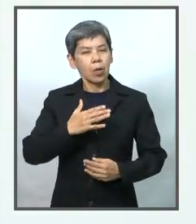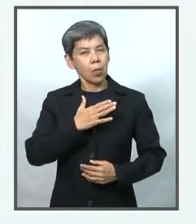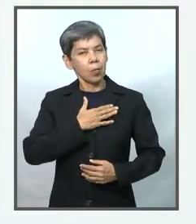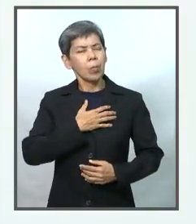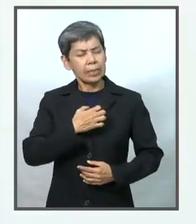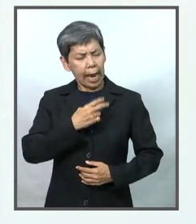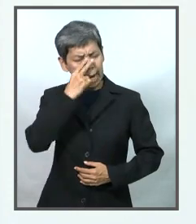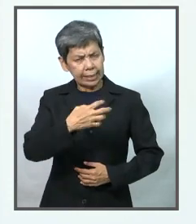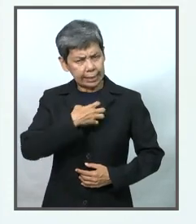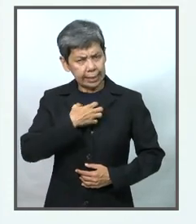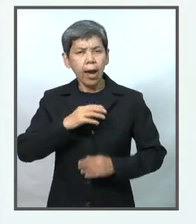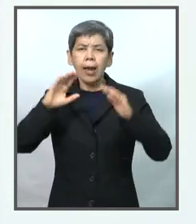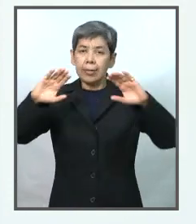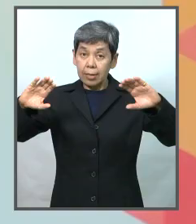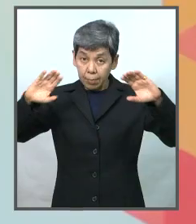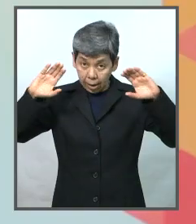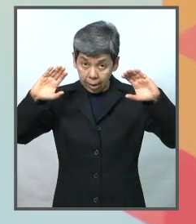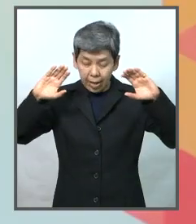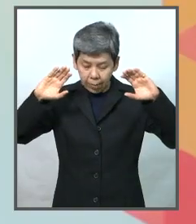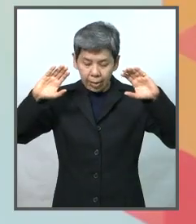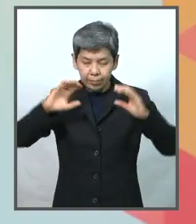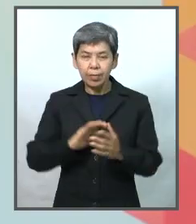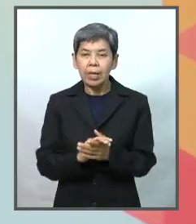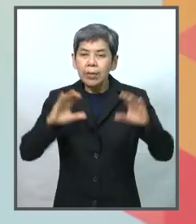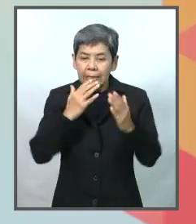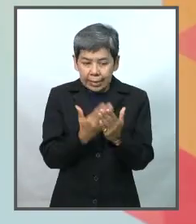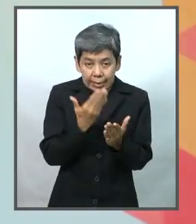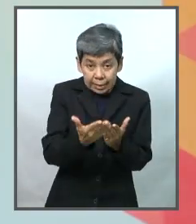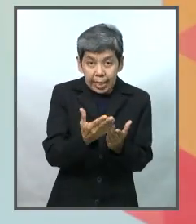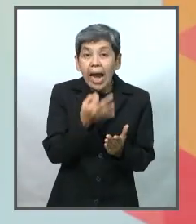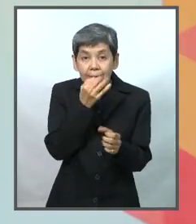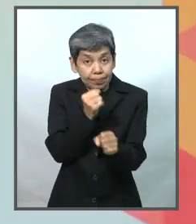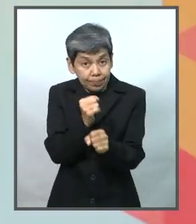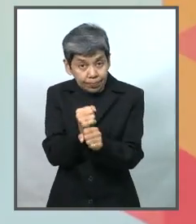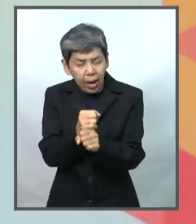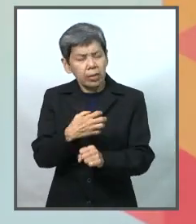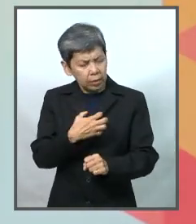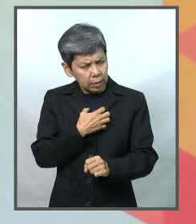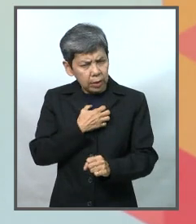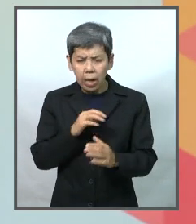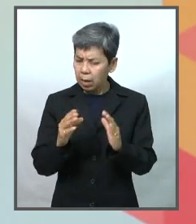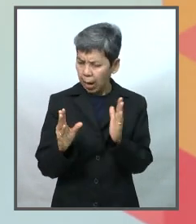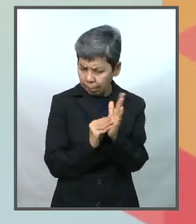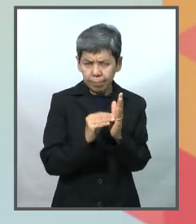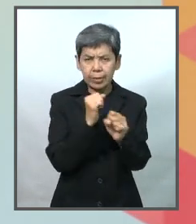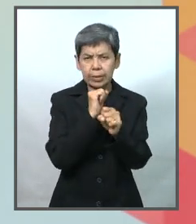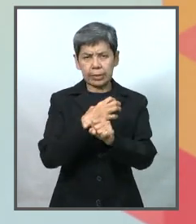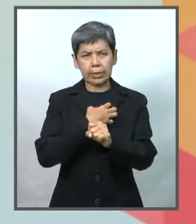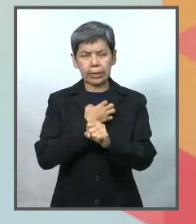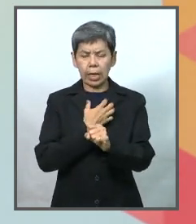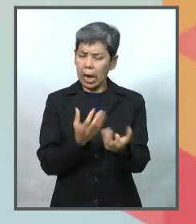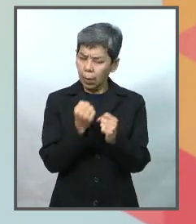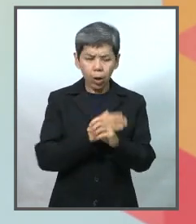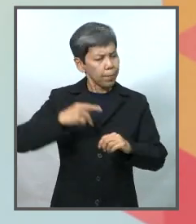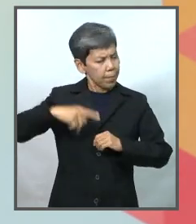นเนี่ยผมอยากเห็นก็คือทางภาครัฐต่อไปนะครับในการจัดซื้อจัดจ้างอยากให้ใส่ระเบียบเข้าไปว่าสาม